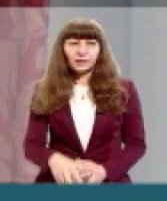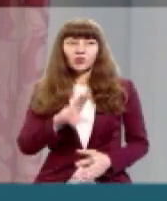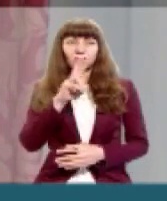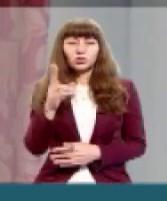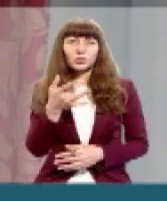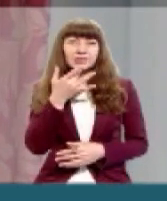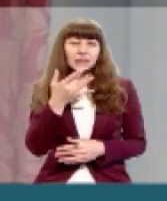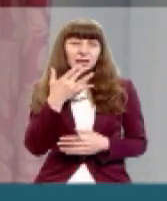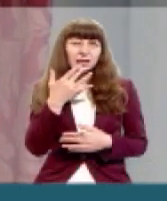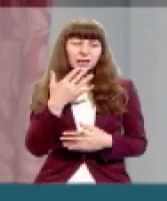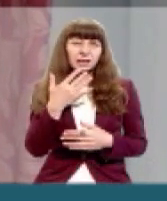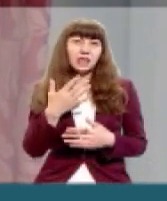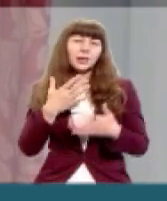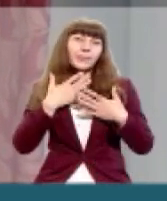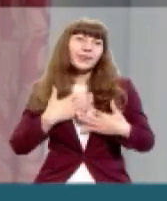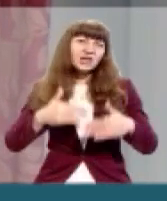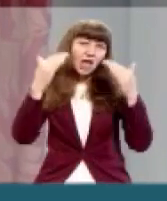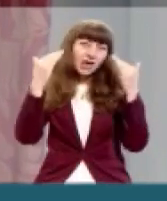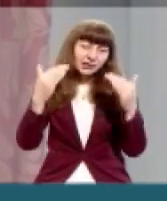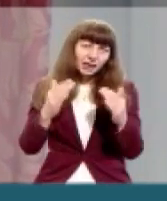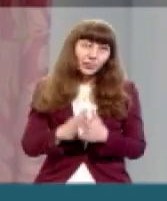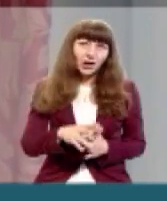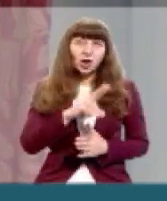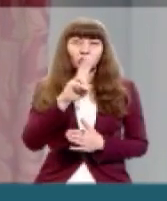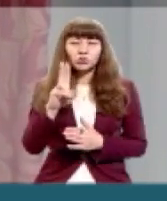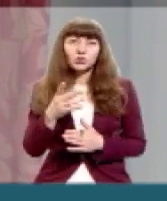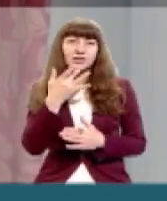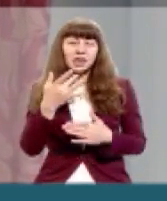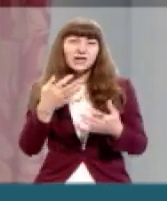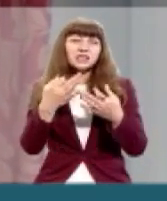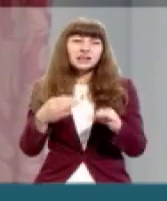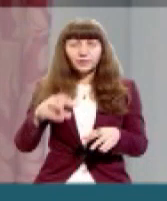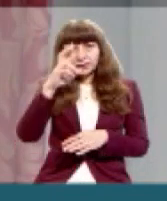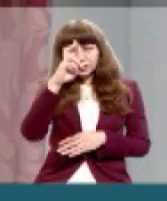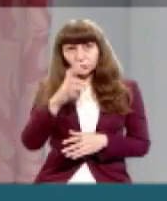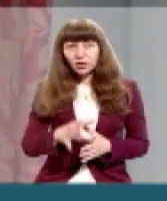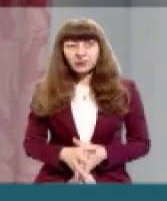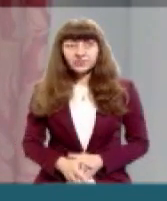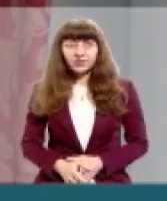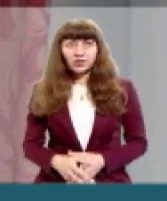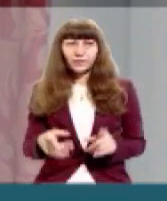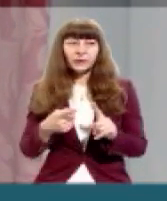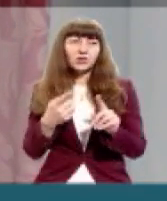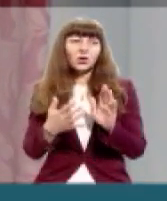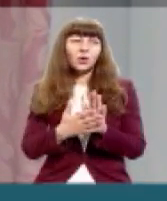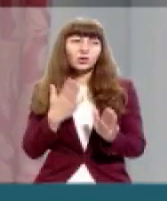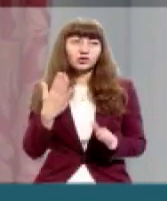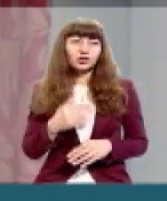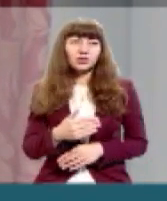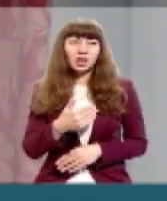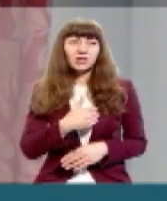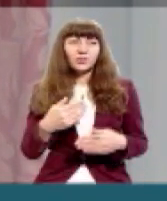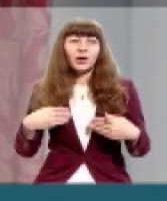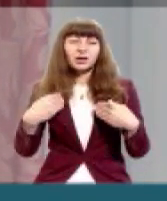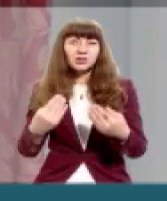сохранил наше мирное небо над головой, те, кто сохранил независимость этого государства. И в первую очередь хотел бы